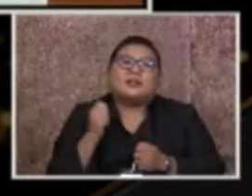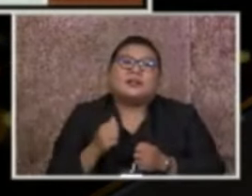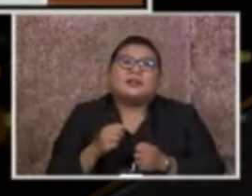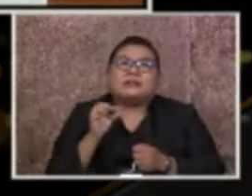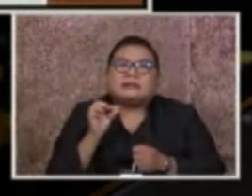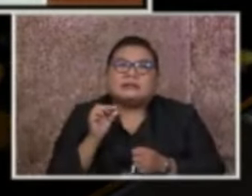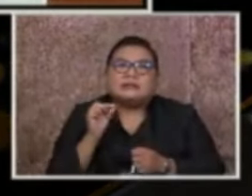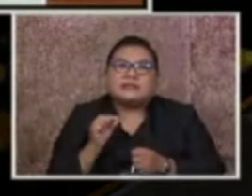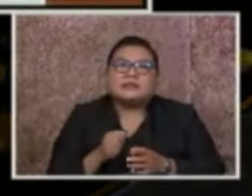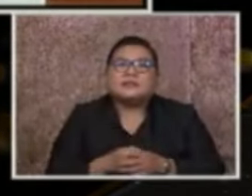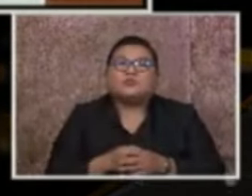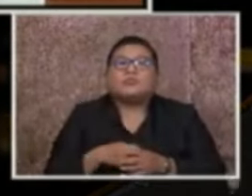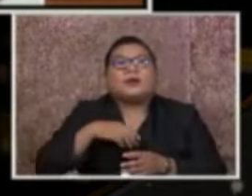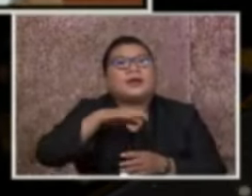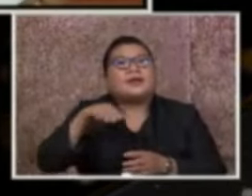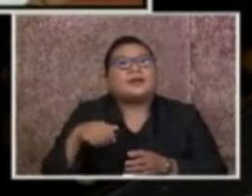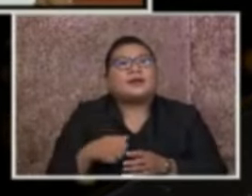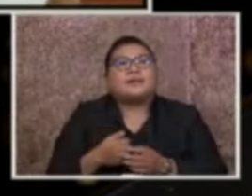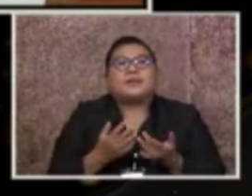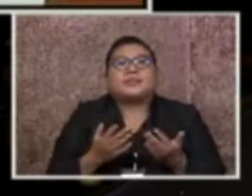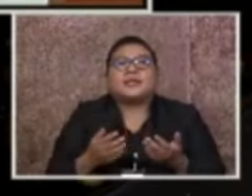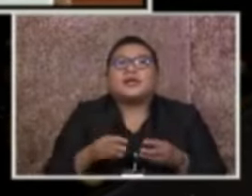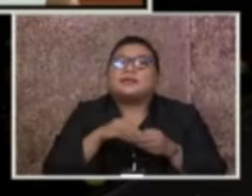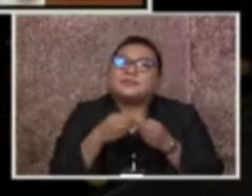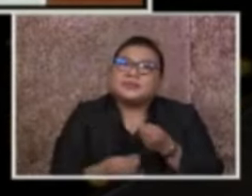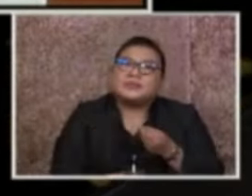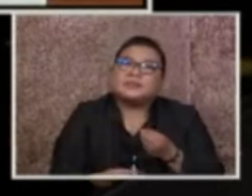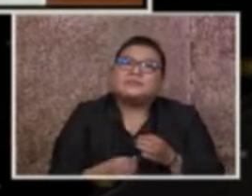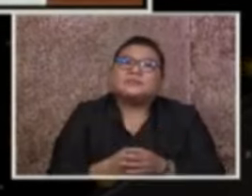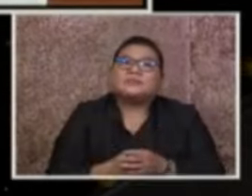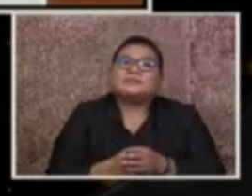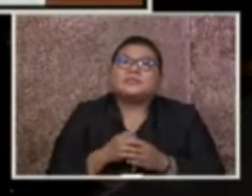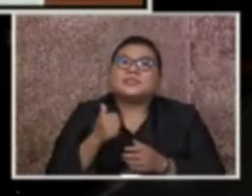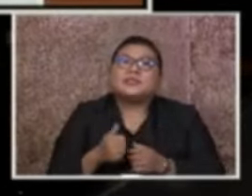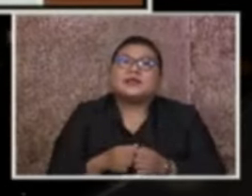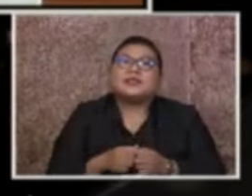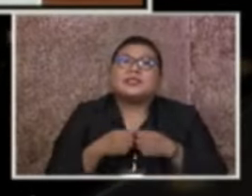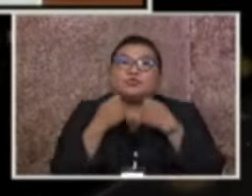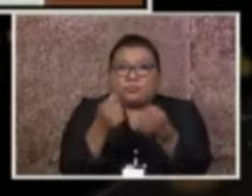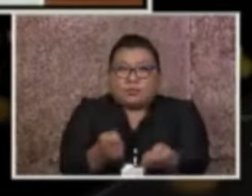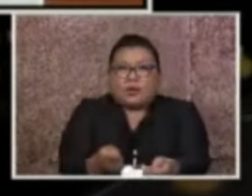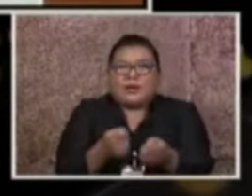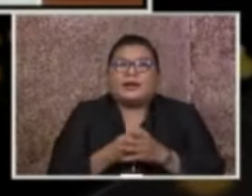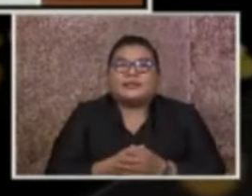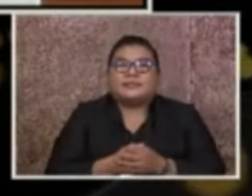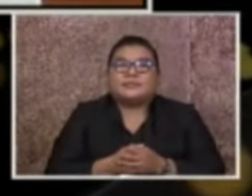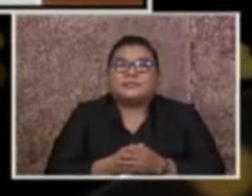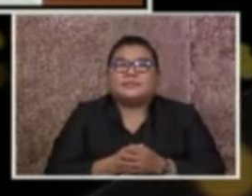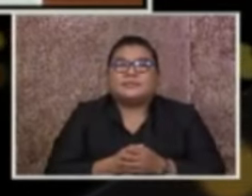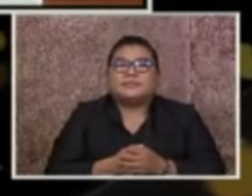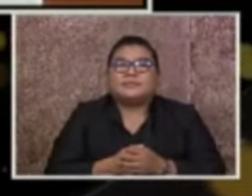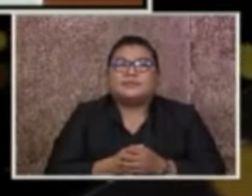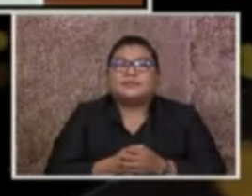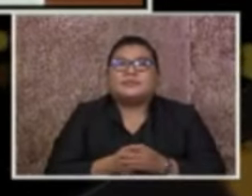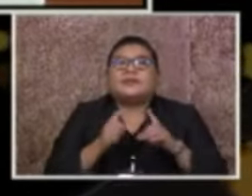masyarakat ee kita yang EE miskin bisa memerlukan dan bisa kita ee Sumbangkan Pakde nah ini pendapatan